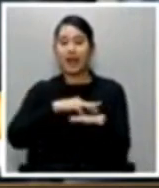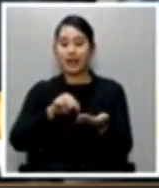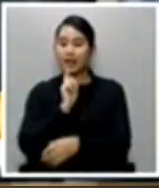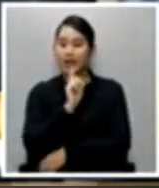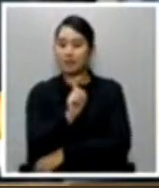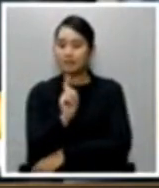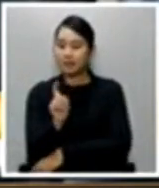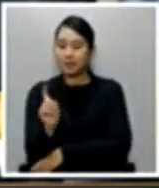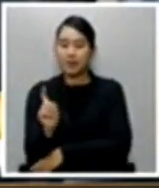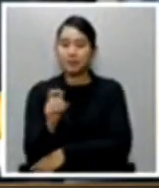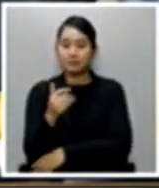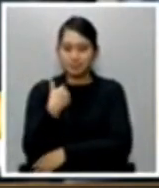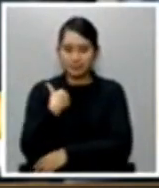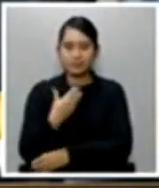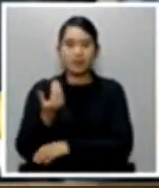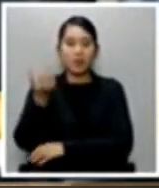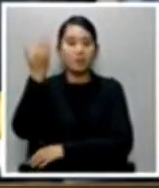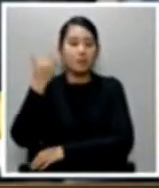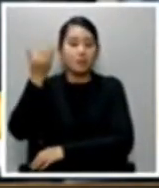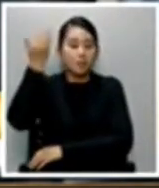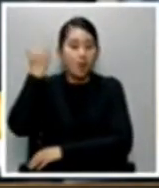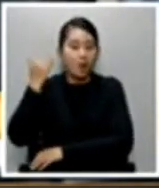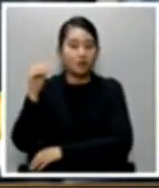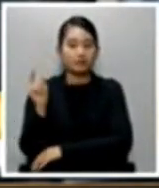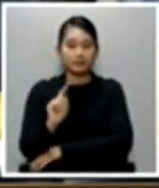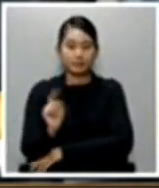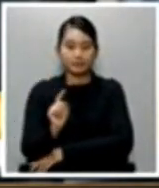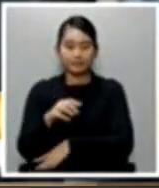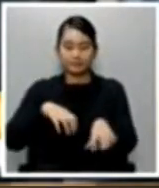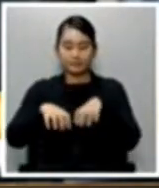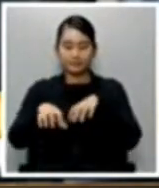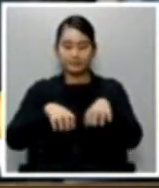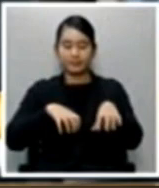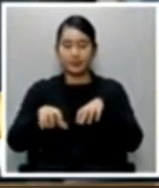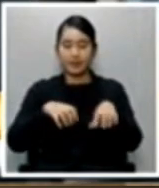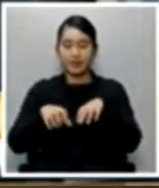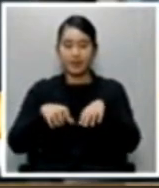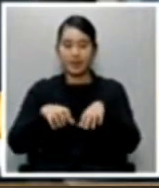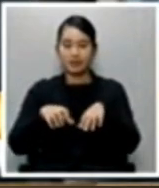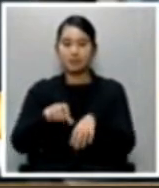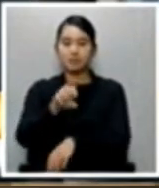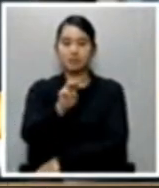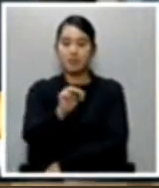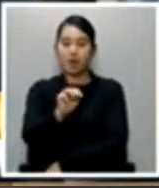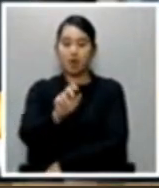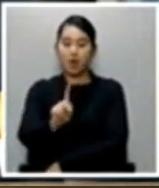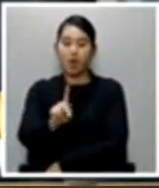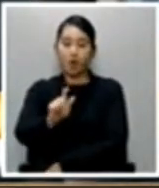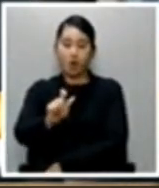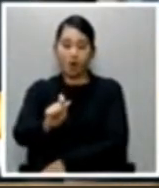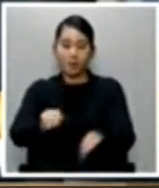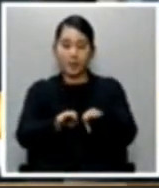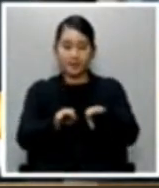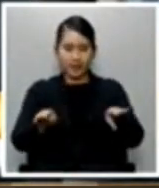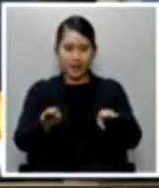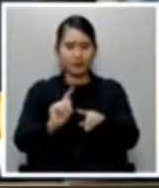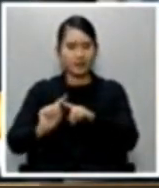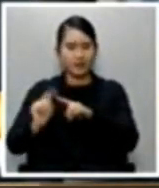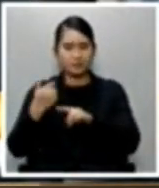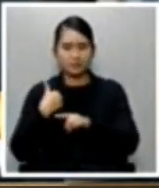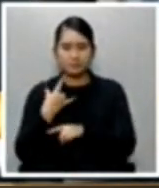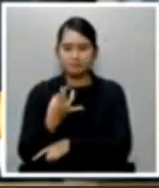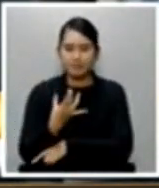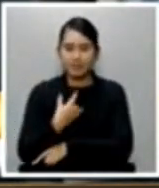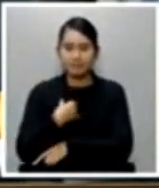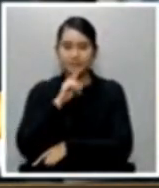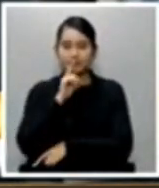ะครับว่าที่ผ่านมานั้นเนี่ยการจัดการเรื่องมคอต่างๆเป็นอย่างไรบ้างนะครับผ